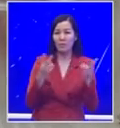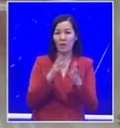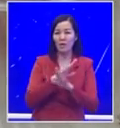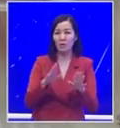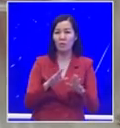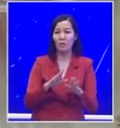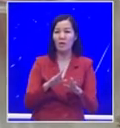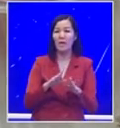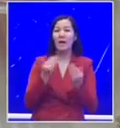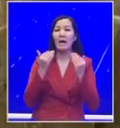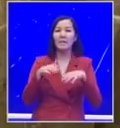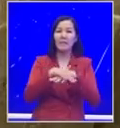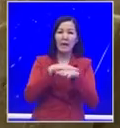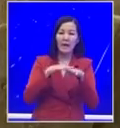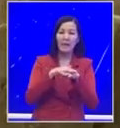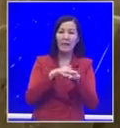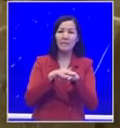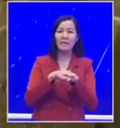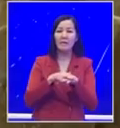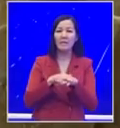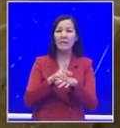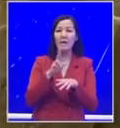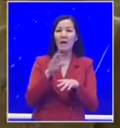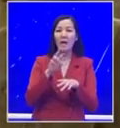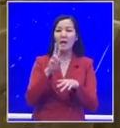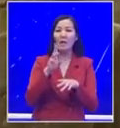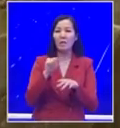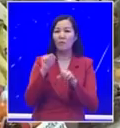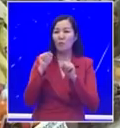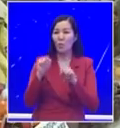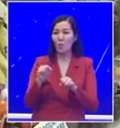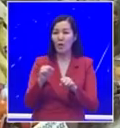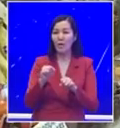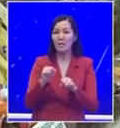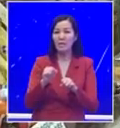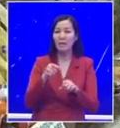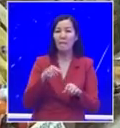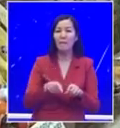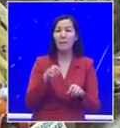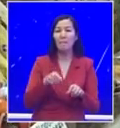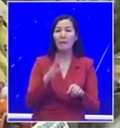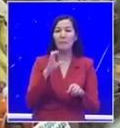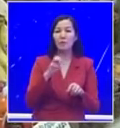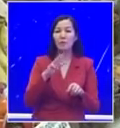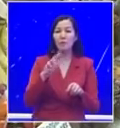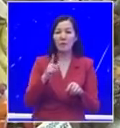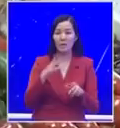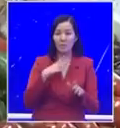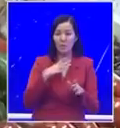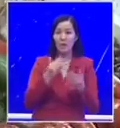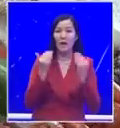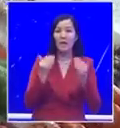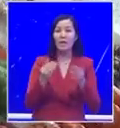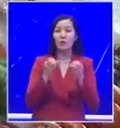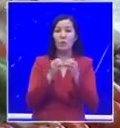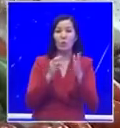аузына зімбір коронавирусқа қарсы тұра алады деген әңгіме кең тарады. Бұған дейін келісі 1000-1500 теңгелі көкөністің қазіргі бағасы